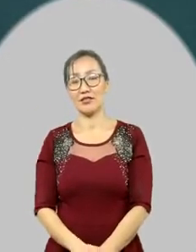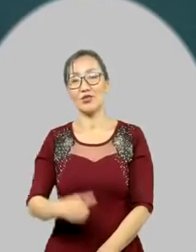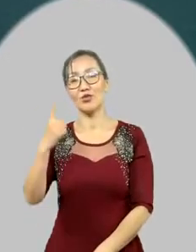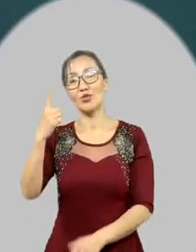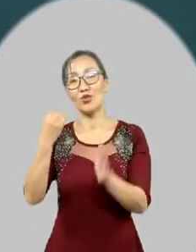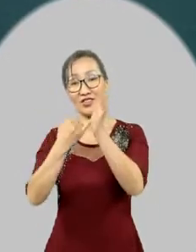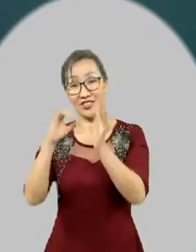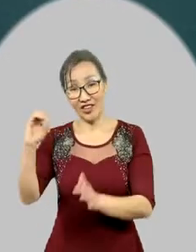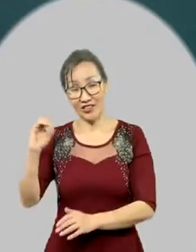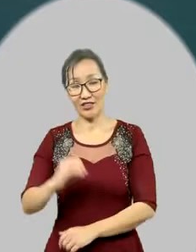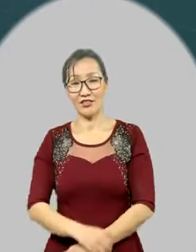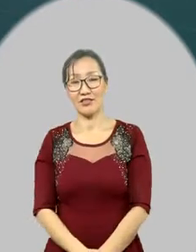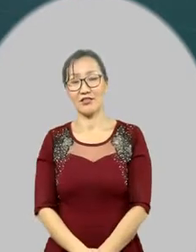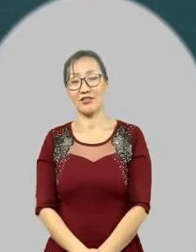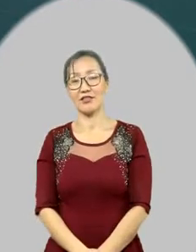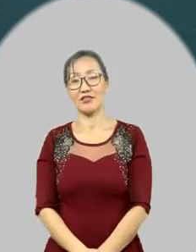160.